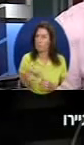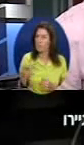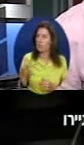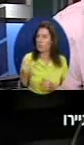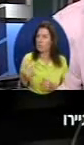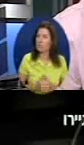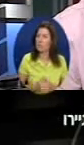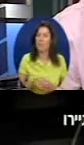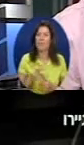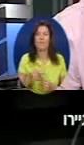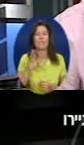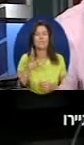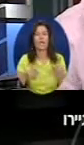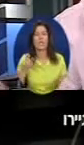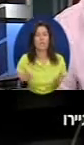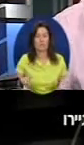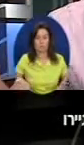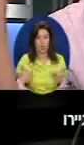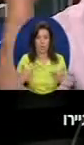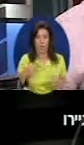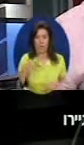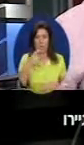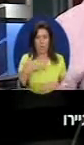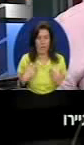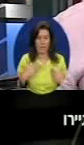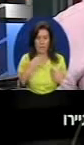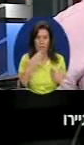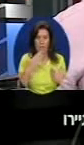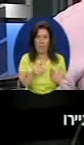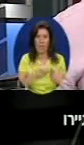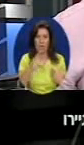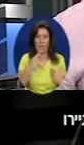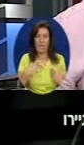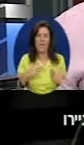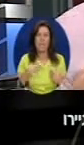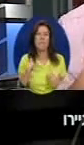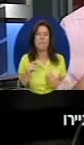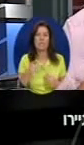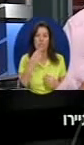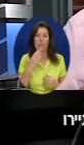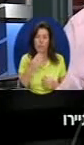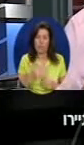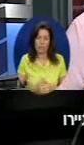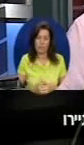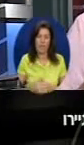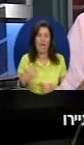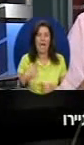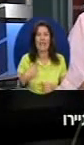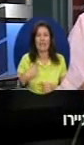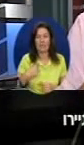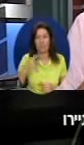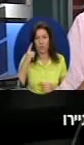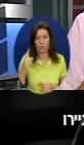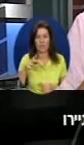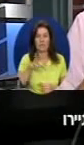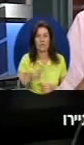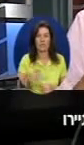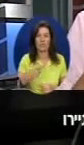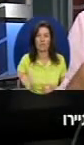הזהויות משוכללות, ויש אנשים שמחיים בתוכן, אומרים, אני יהודי, ואתה לא תגדיר לי מה זה יהודי וכו'. אני חושב שלנו יש